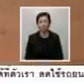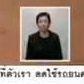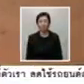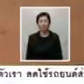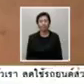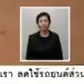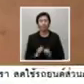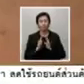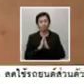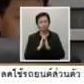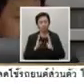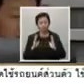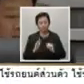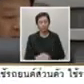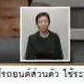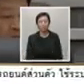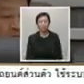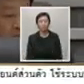ขอบคุณครับท่านประธาน